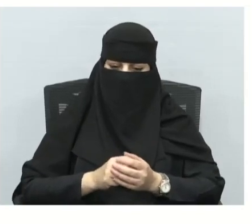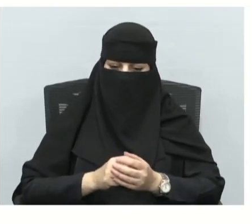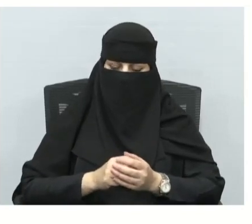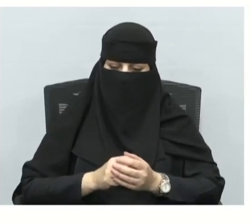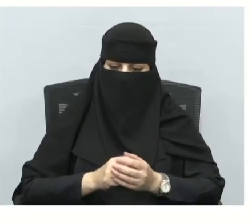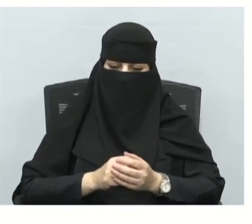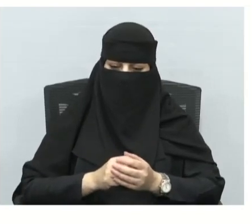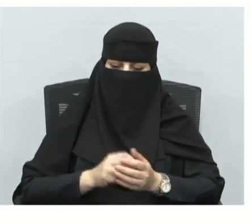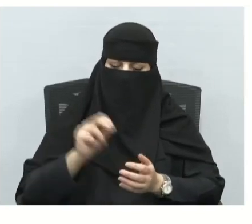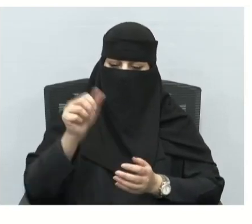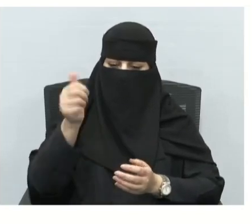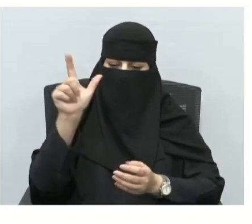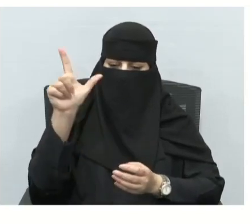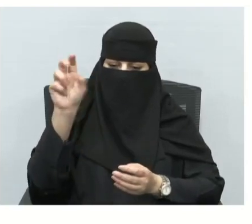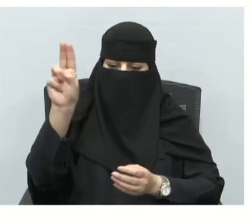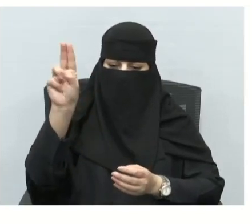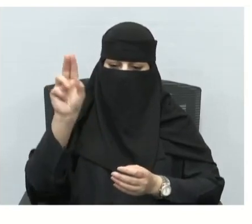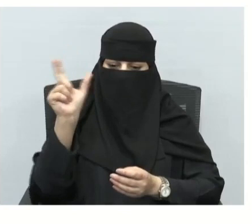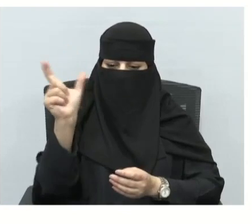بعدي قالت